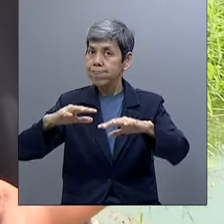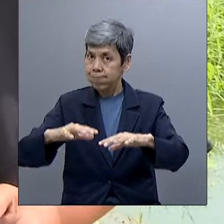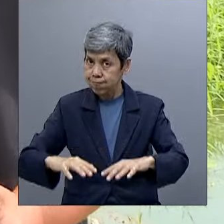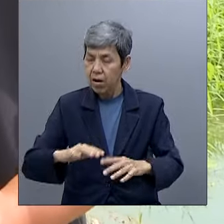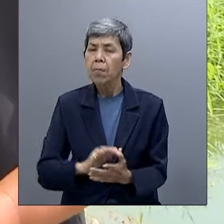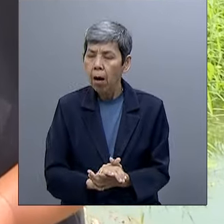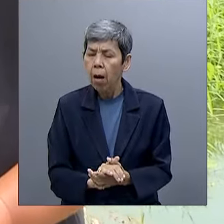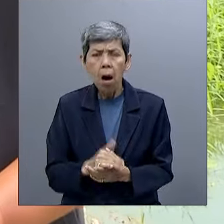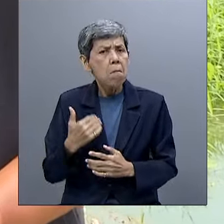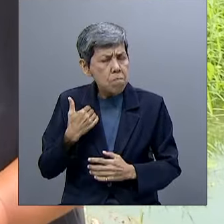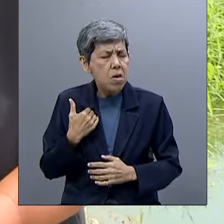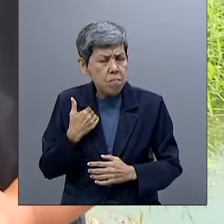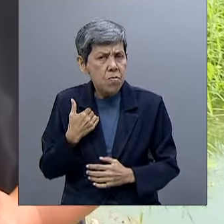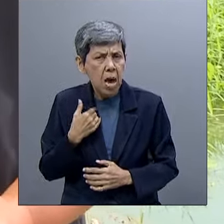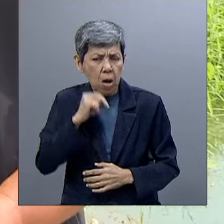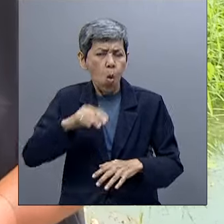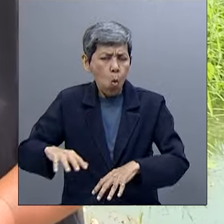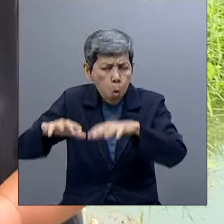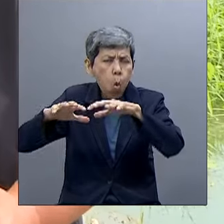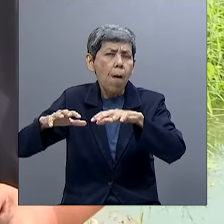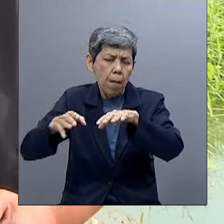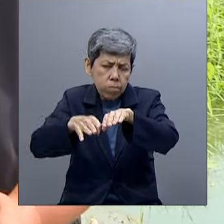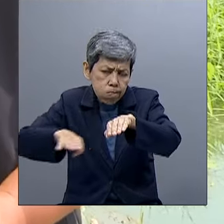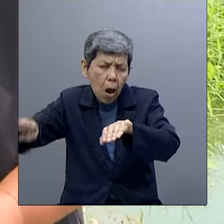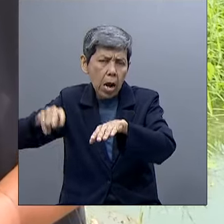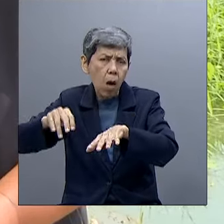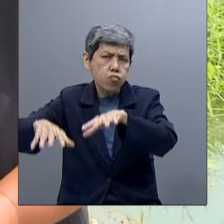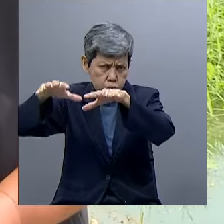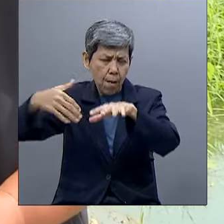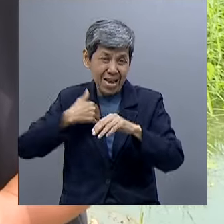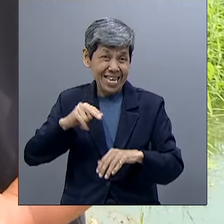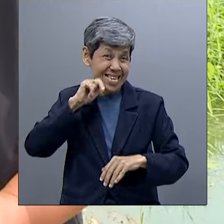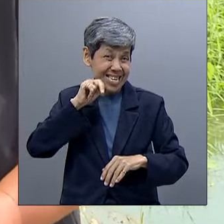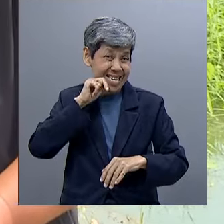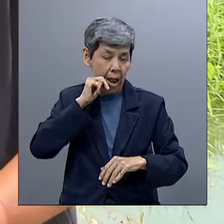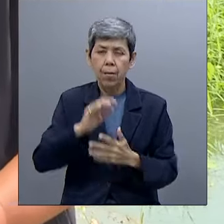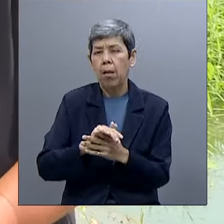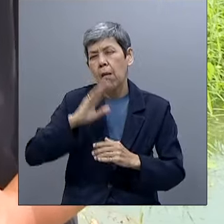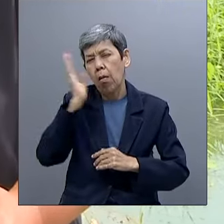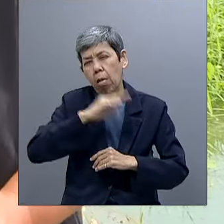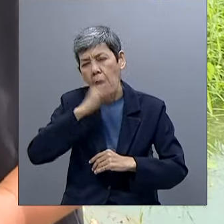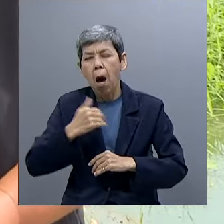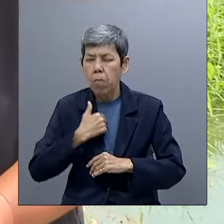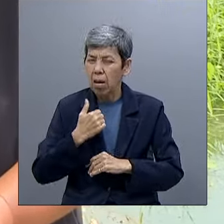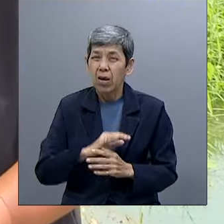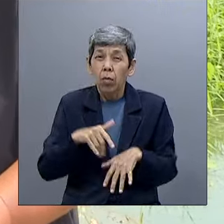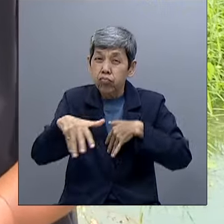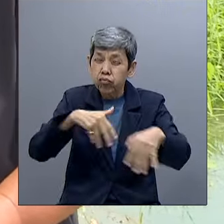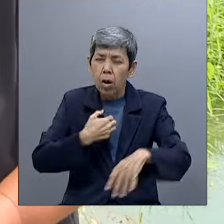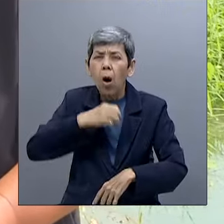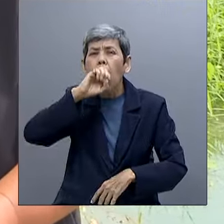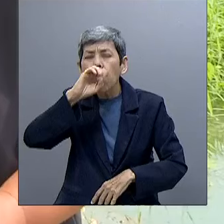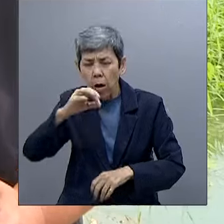ขณะเดียวกันครับก็ยังคงมีน้ำท่วมขังในพื้นที่ลุ่มต่ำอยู่และน้ำขณะนี้นะครับก็เกิดการเน่าเสียแล้วนะครับชาวบ้านจึงร้องข